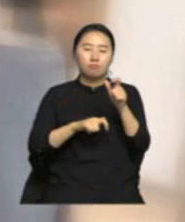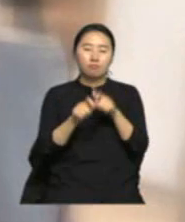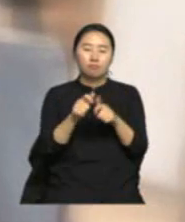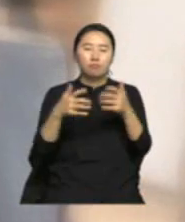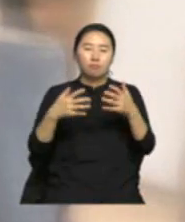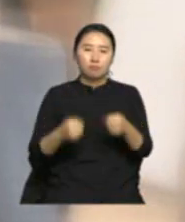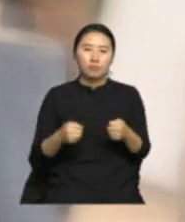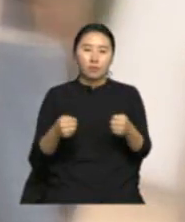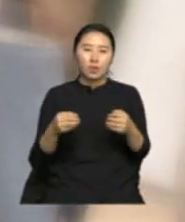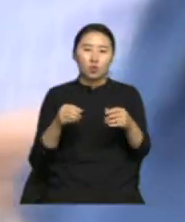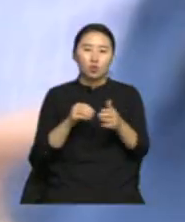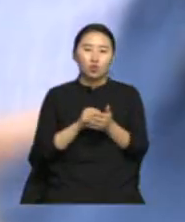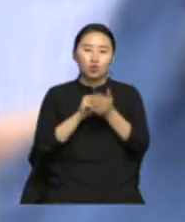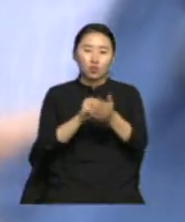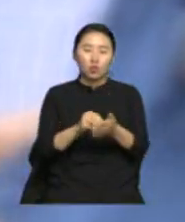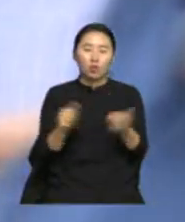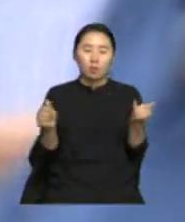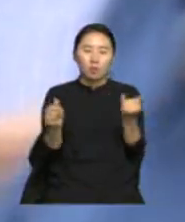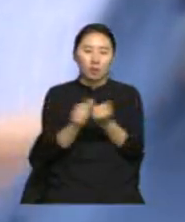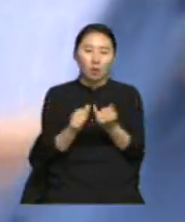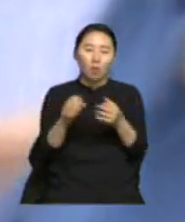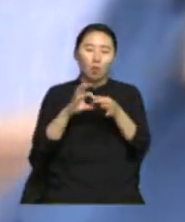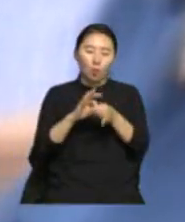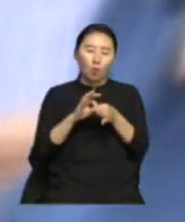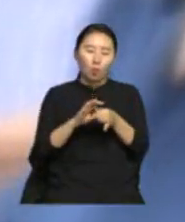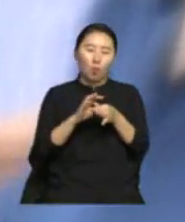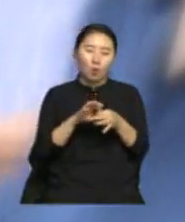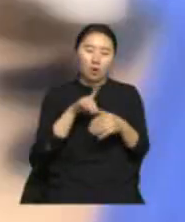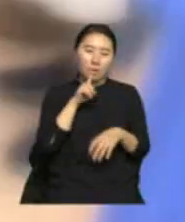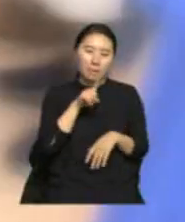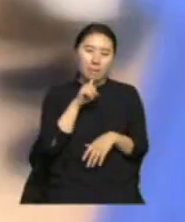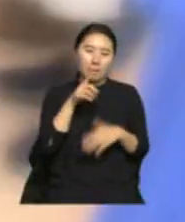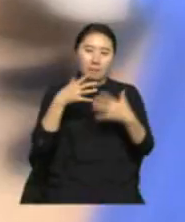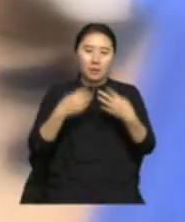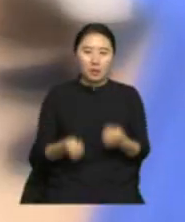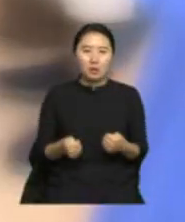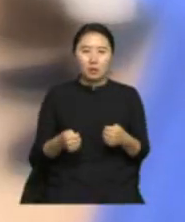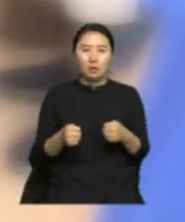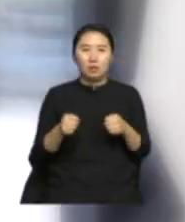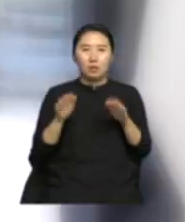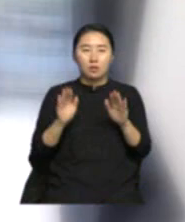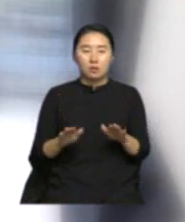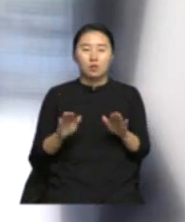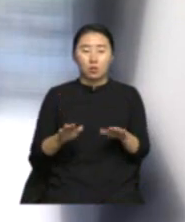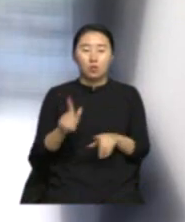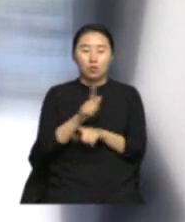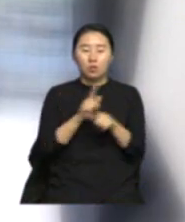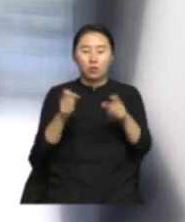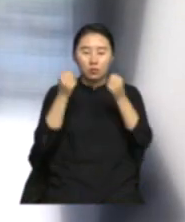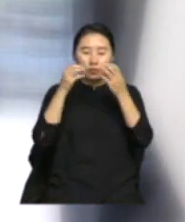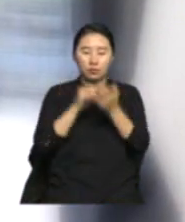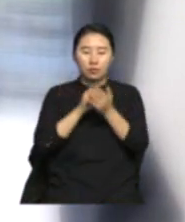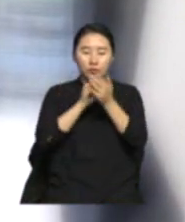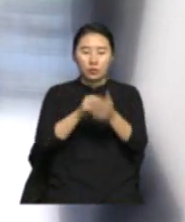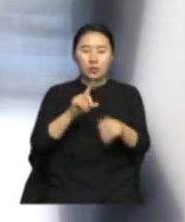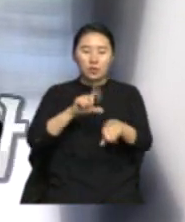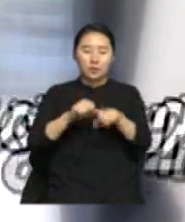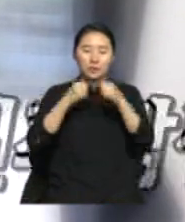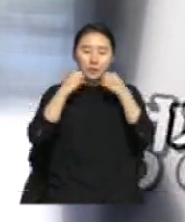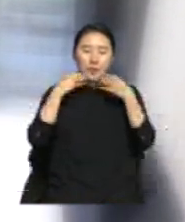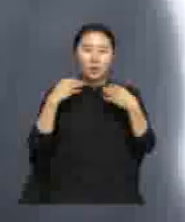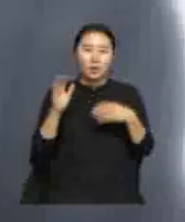이 밖에도 취업과 결혼에 관련한 잔소리도 빠지지 않았습니다. 특히 이번 추석이 여러 기업의 신입 공채 접수 기간과 겹치는